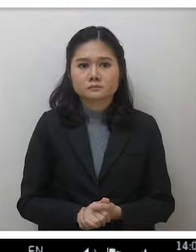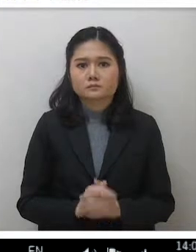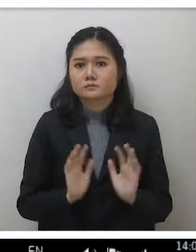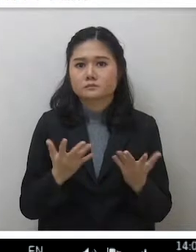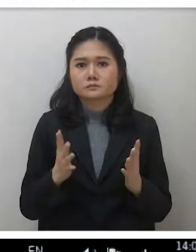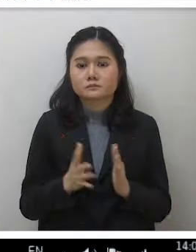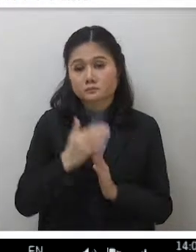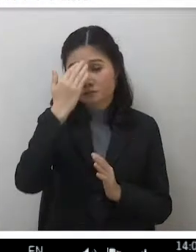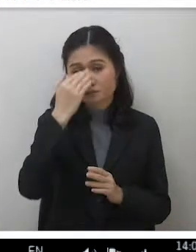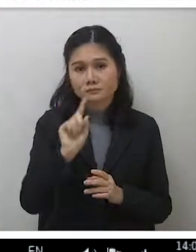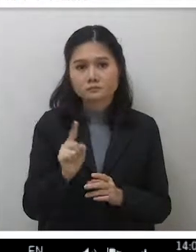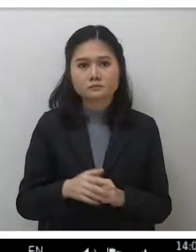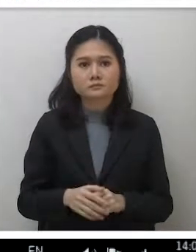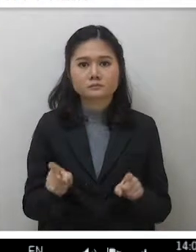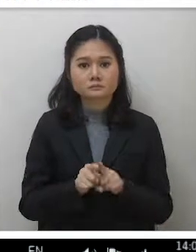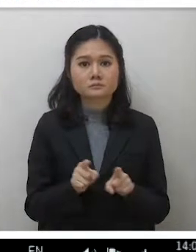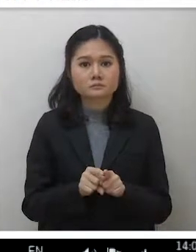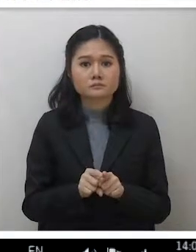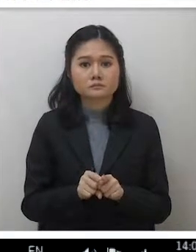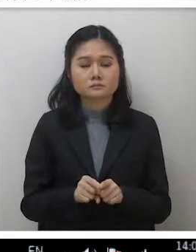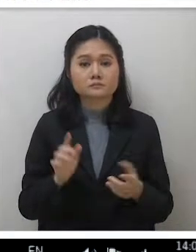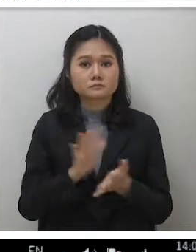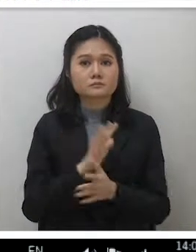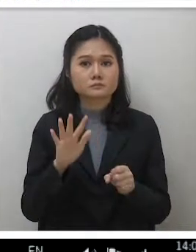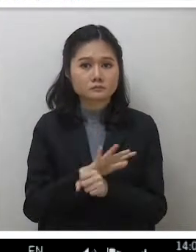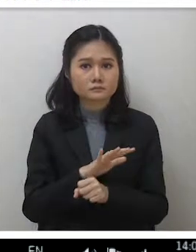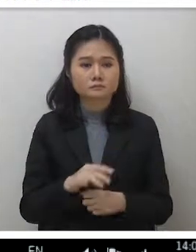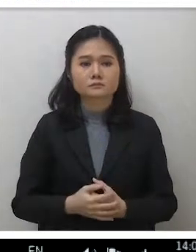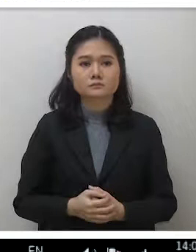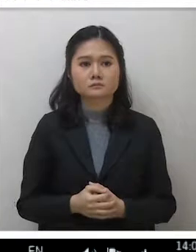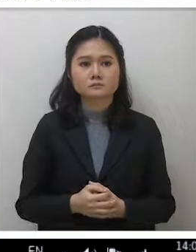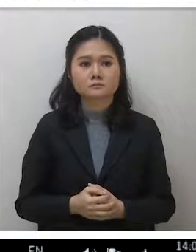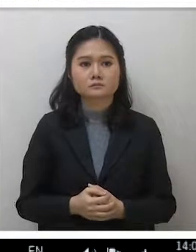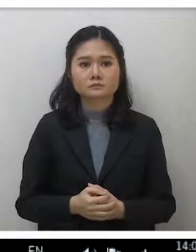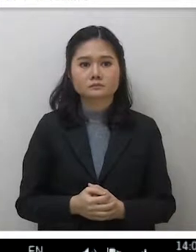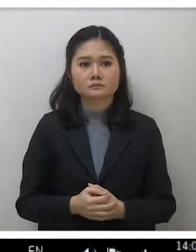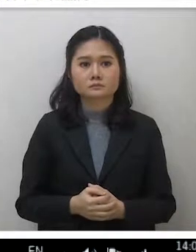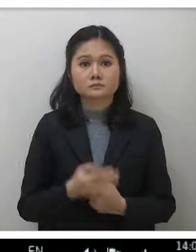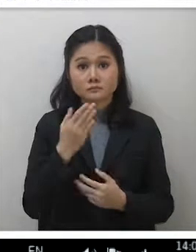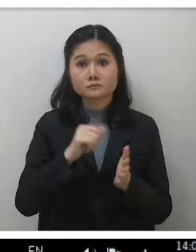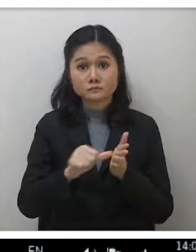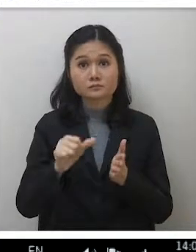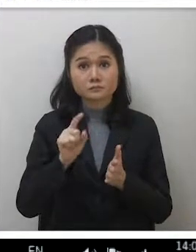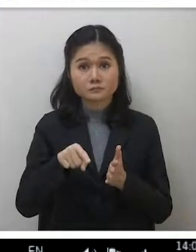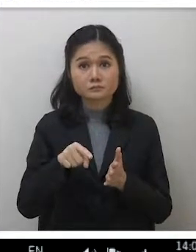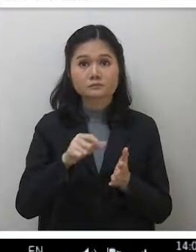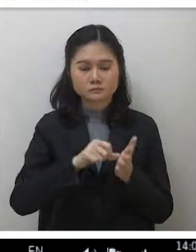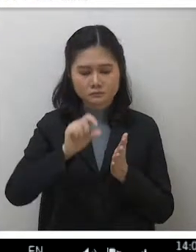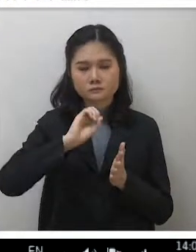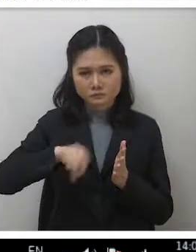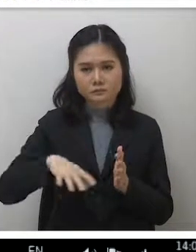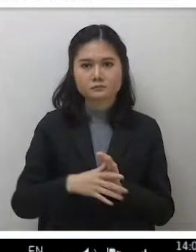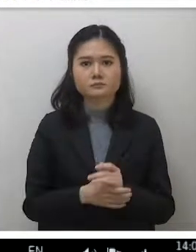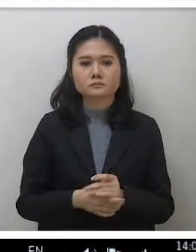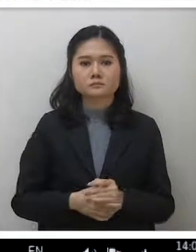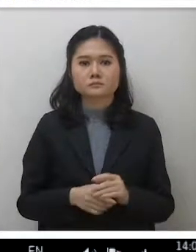ไม่มีเพราะว่าเลเยอร์เต็มหมดแล้วลืมบอกไปไอ้นี่ลบทิ้งไหมเนี่ยลบทิ้งนะมันเป็นเลเย